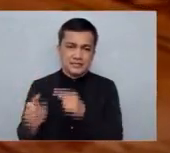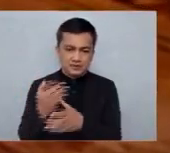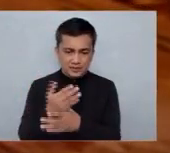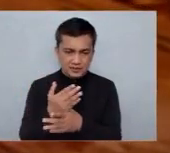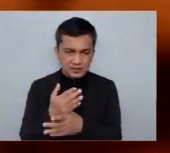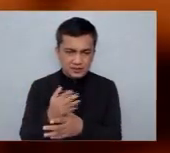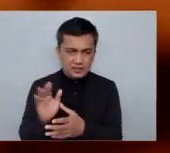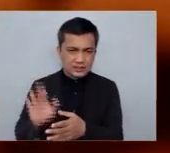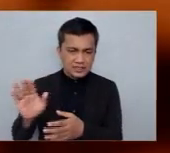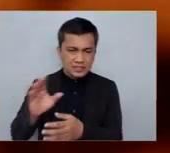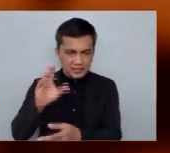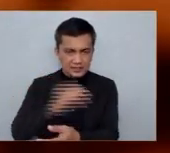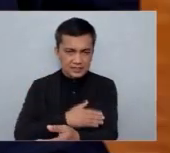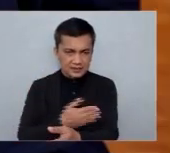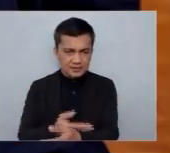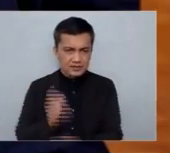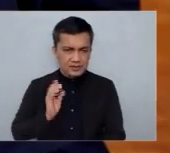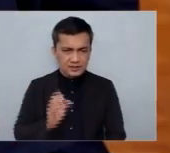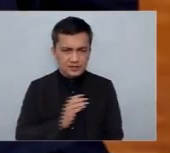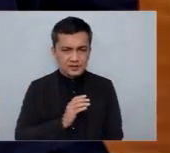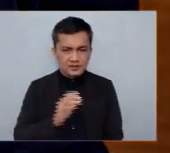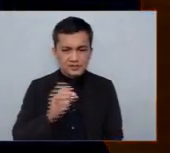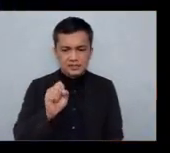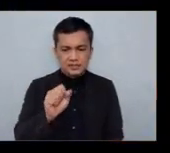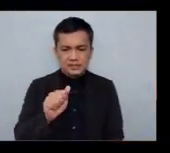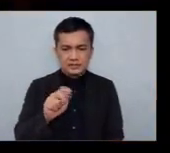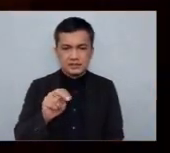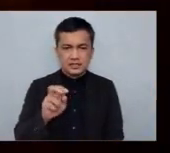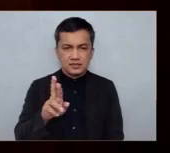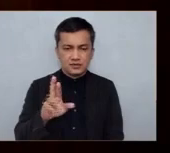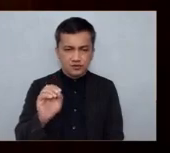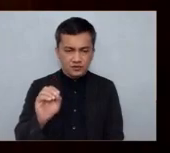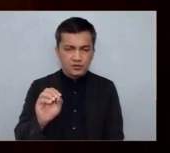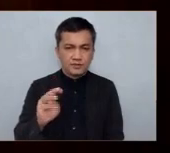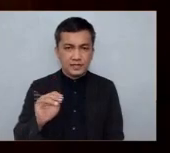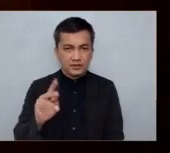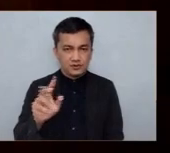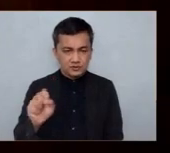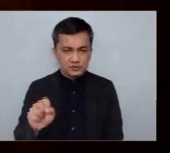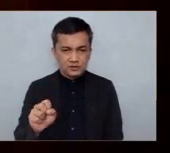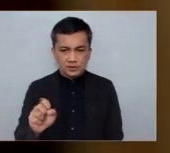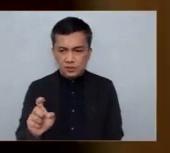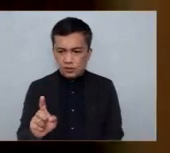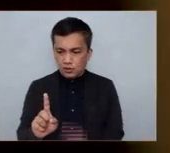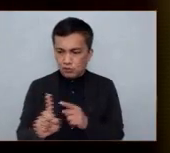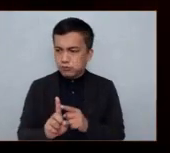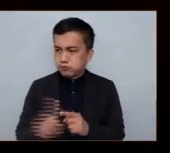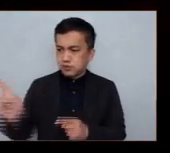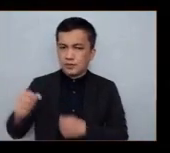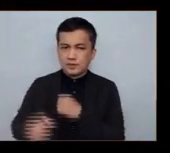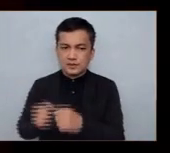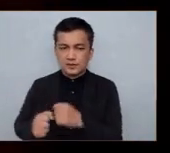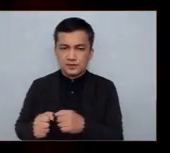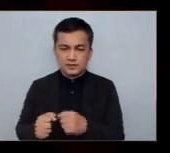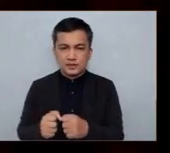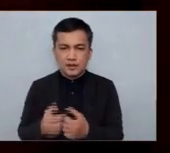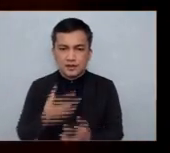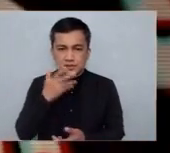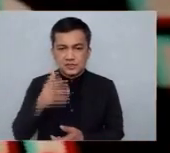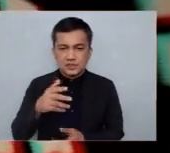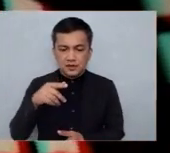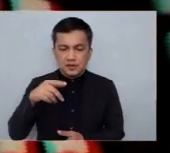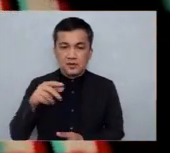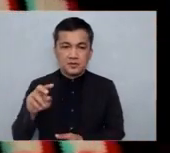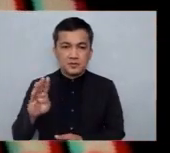sa kanyang anak na si Congressman Sandro Marcos. Napatakbo at napasigaw raw si PBBM nang minsang